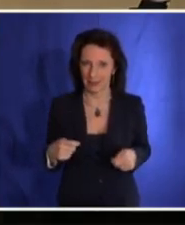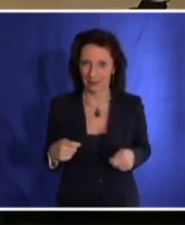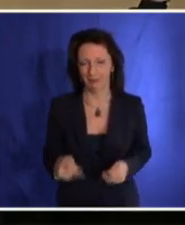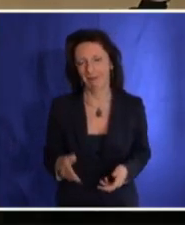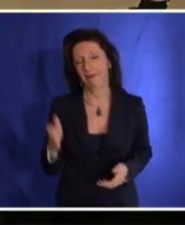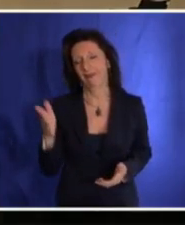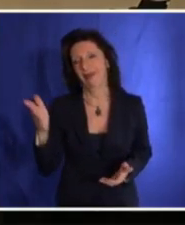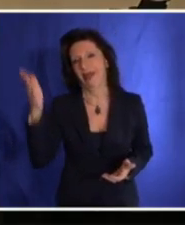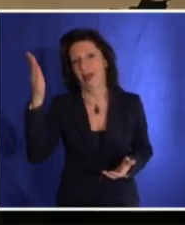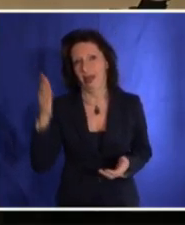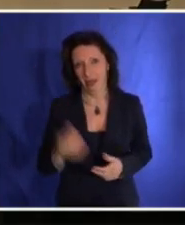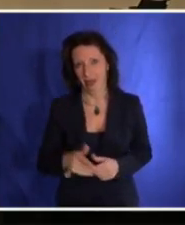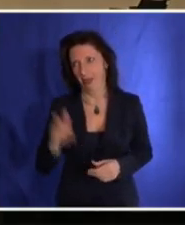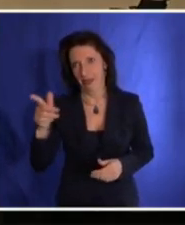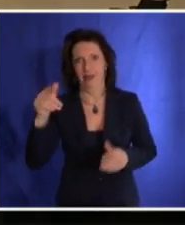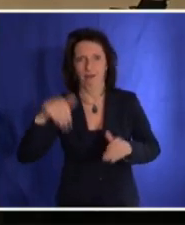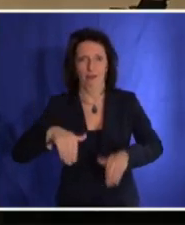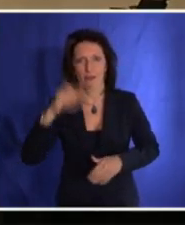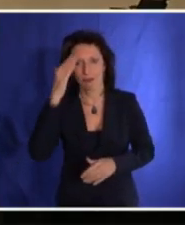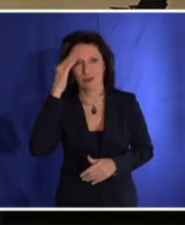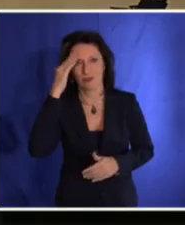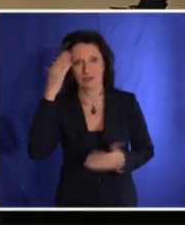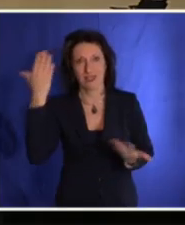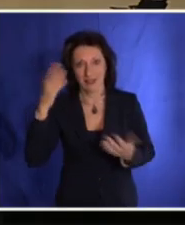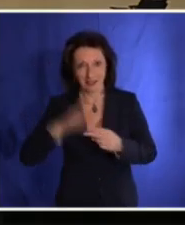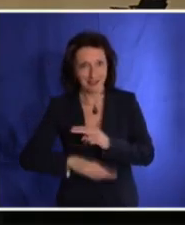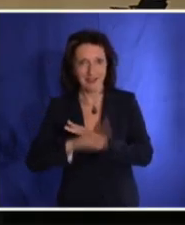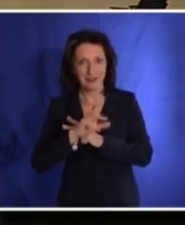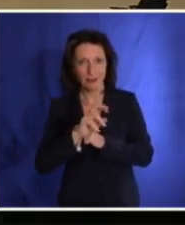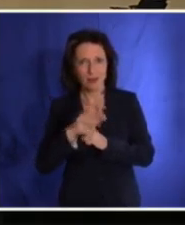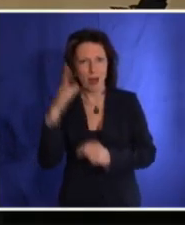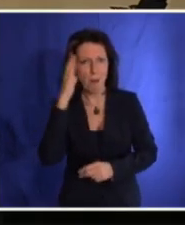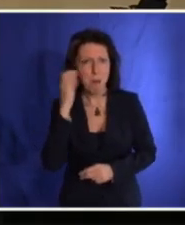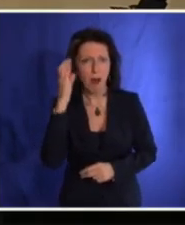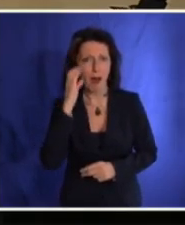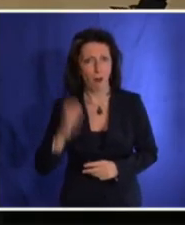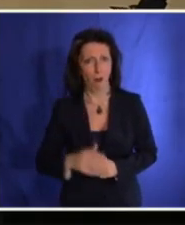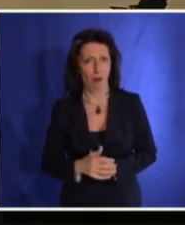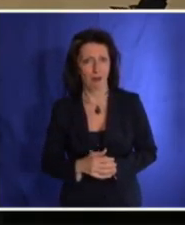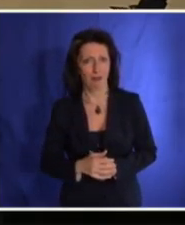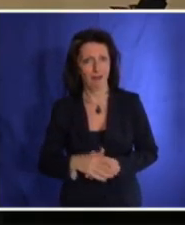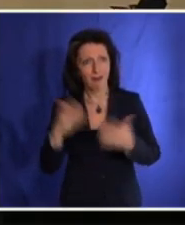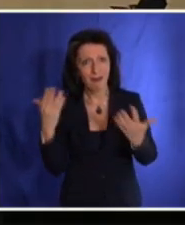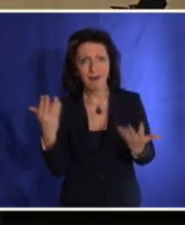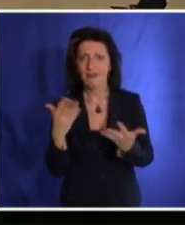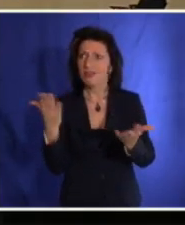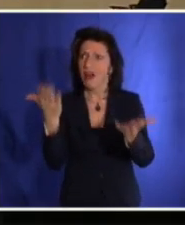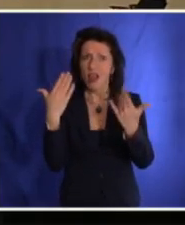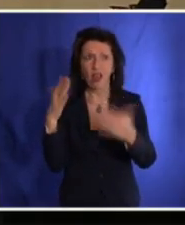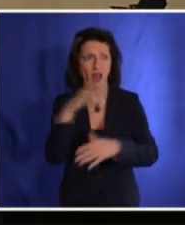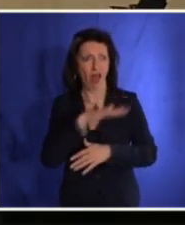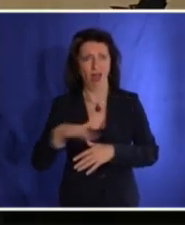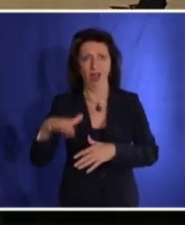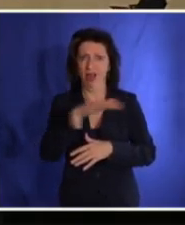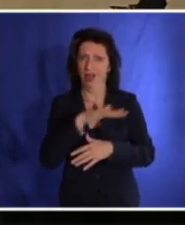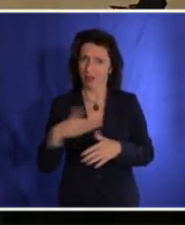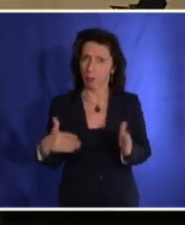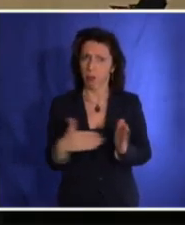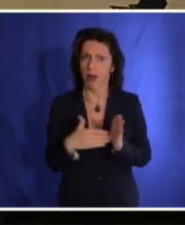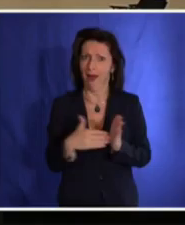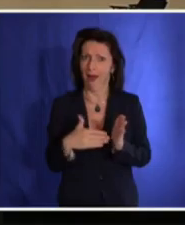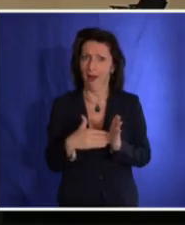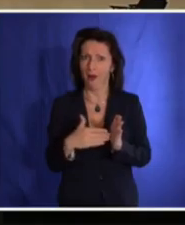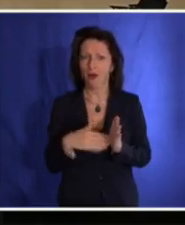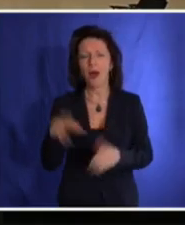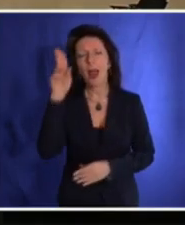er, sollte besser wissen, was die niederösterreichischen Bäuerinnen und Bauern, was der ländliche Raum in Niederösterreich braucht.